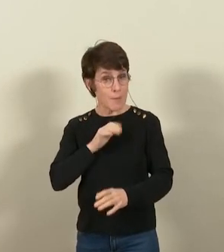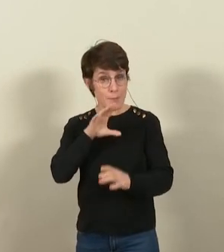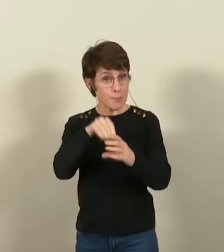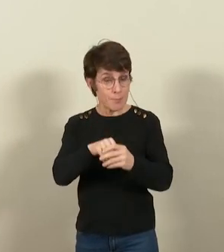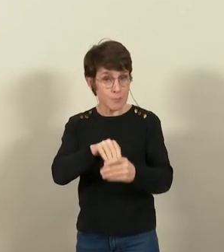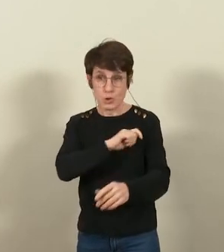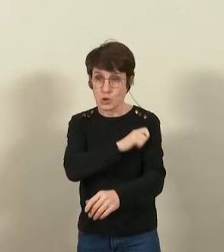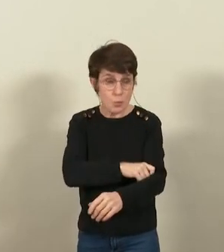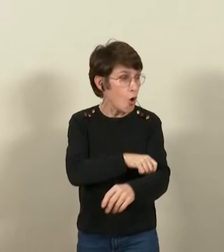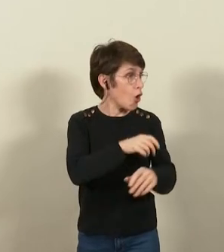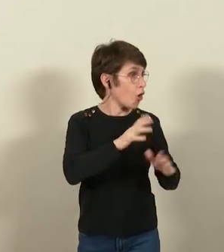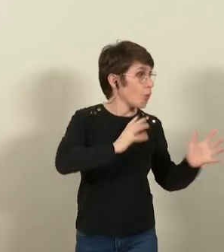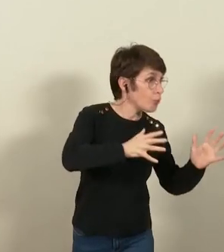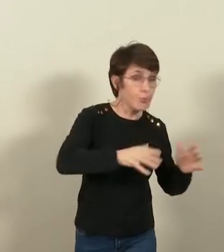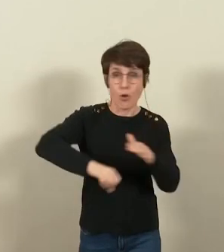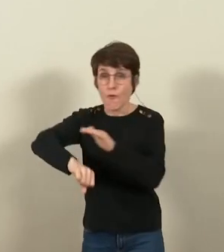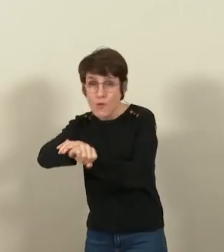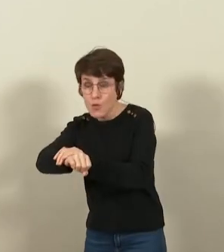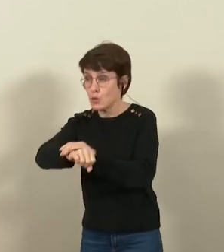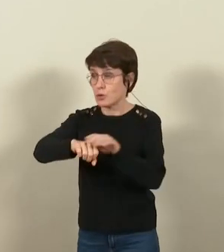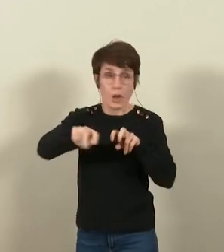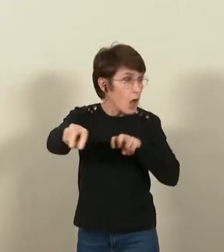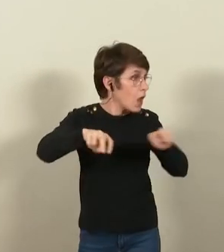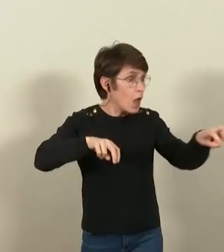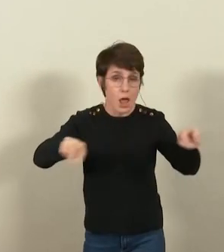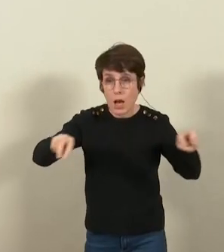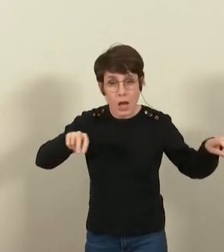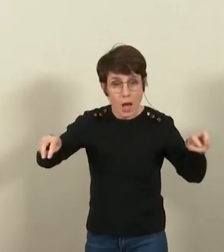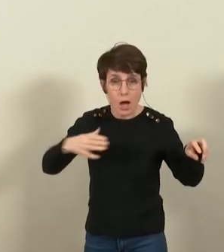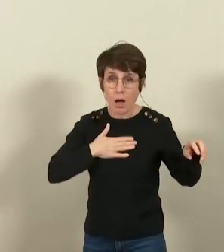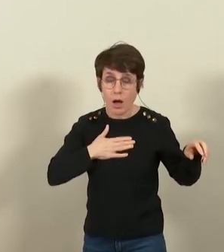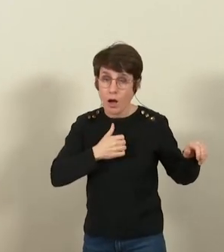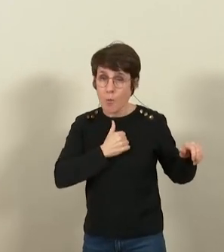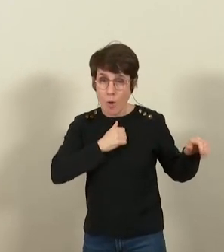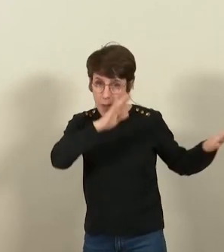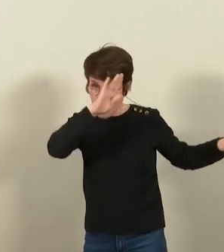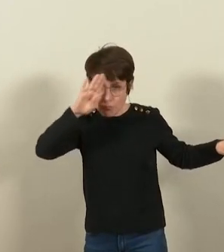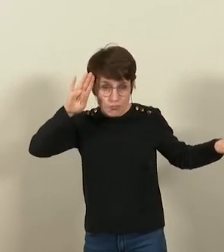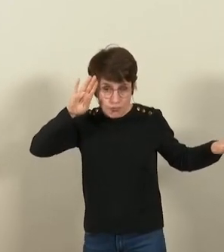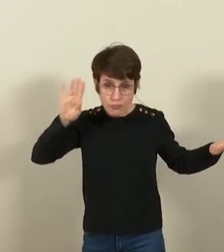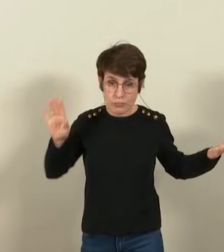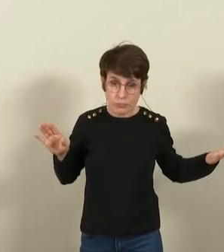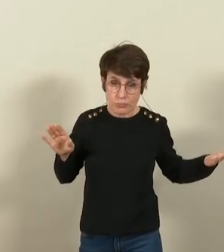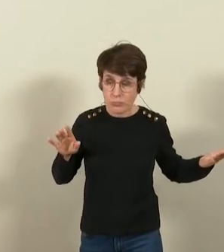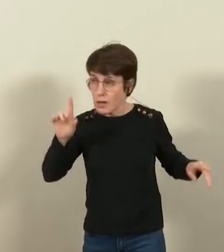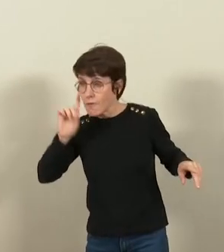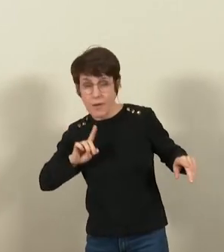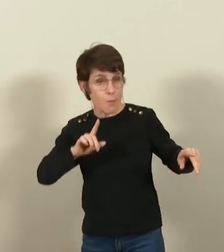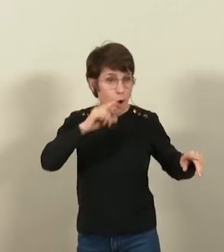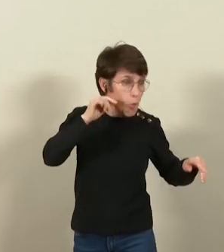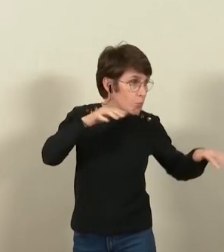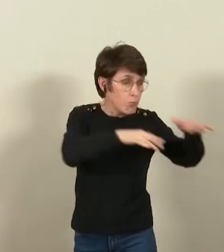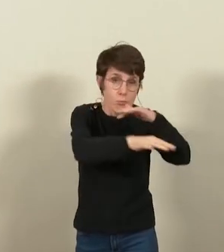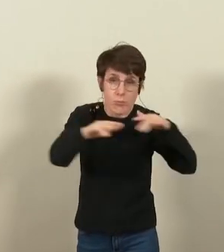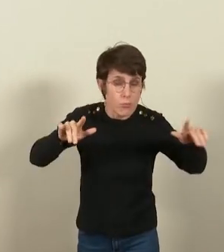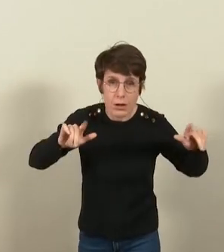je fais du sport là je joue au foot aussi bien on voit bien des des des féminins qui des masculins donc